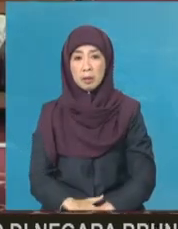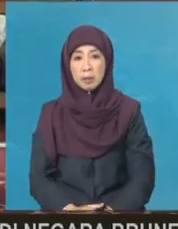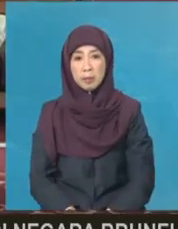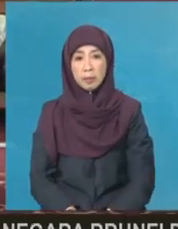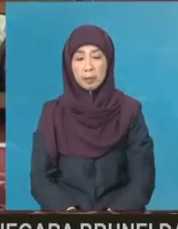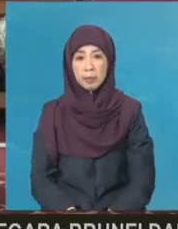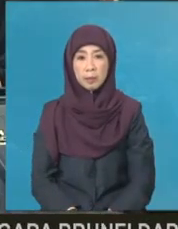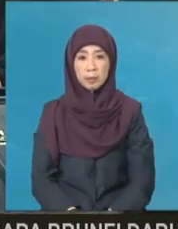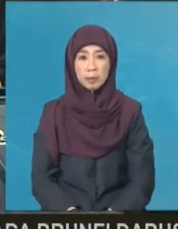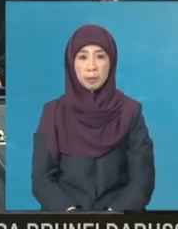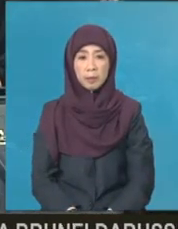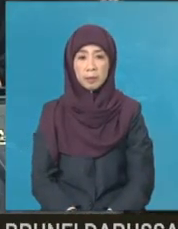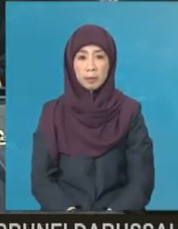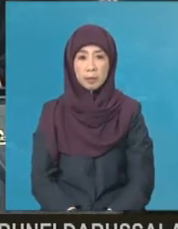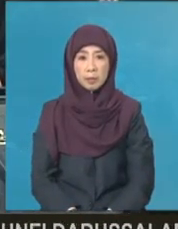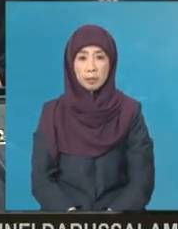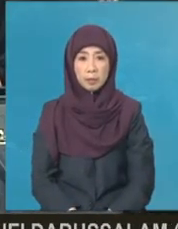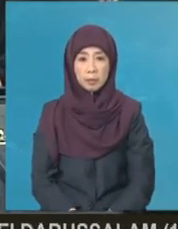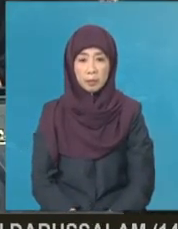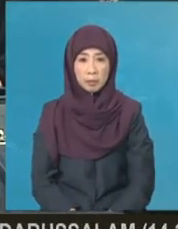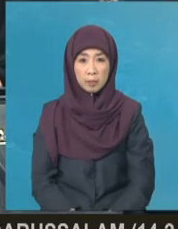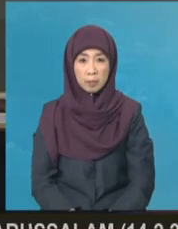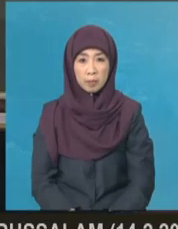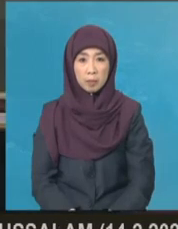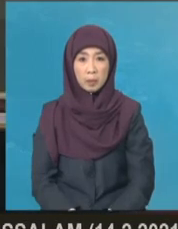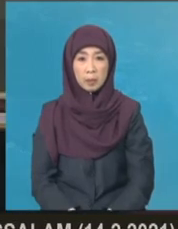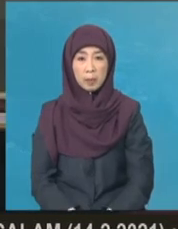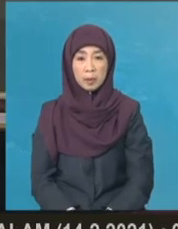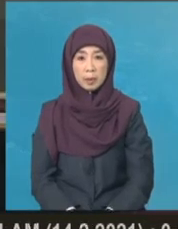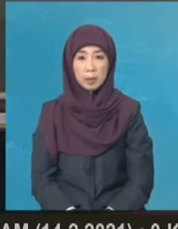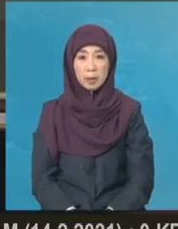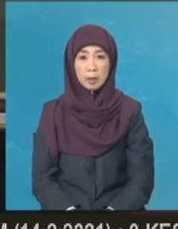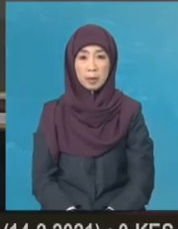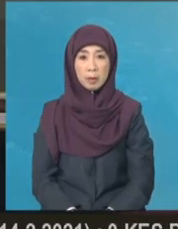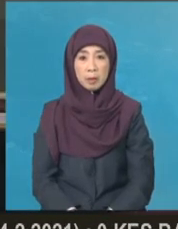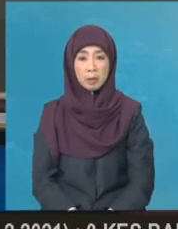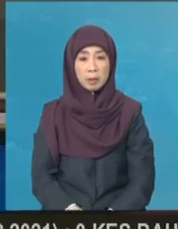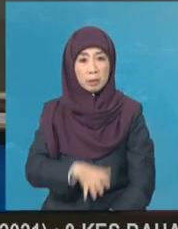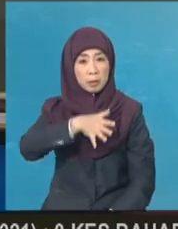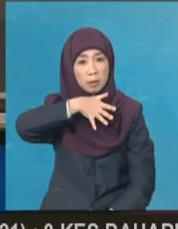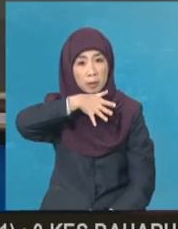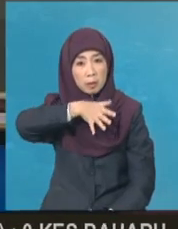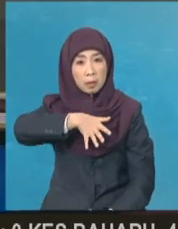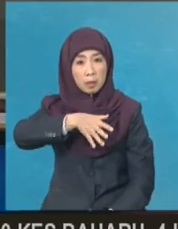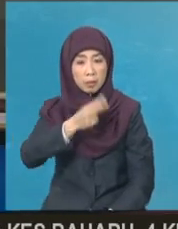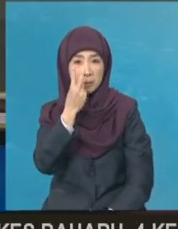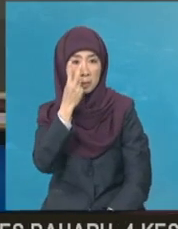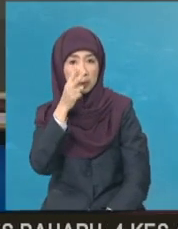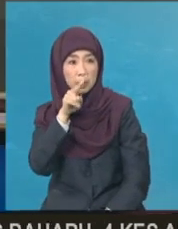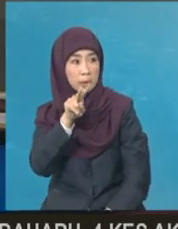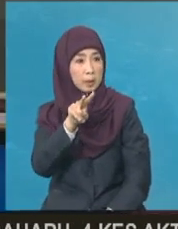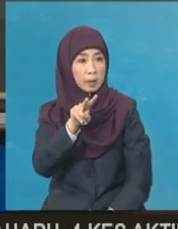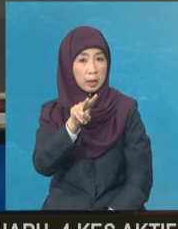eurusd qwert kan dengan menaiki unta lalu Rasulullah menoleh kebelakang